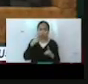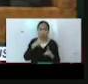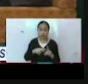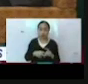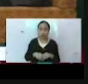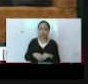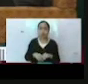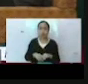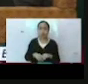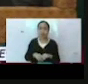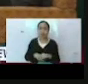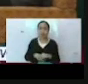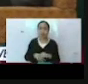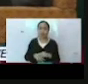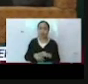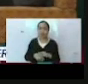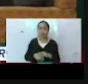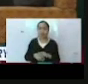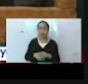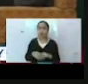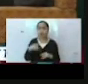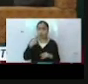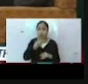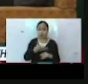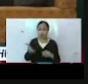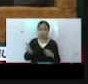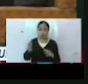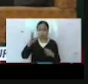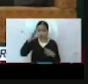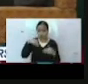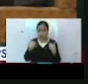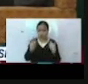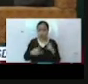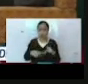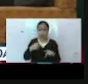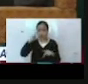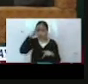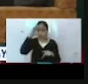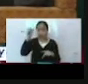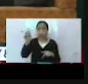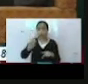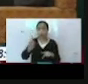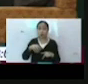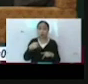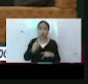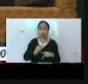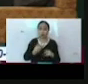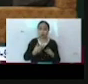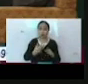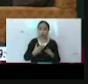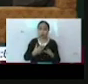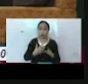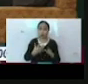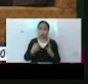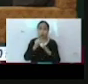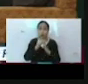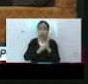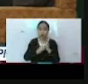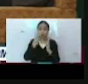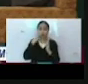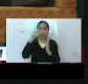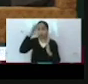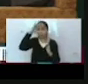inyo eh, dito, yeah, sa mga young people na lalaki, dito ang trademark na simbahan natin. Ang isang, sabi nga ni